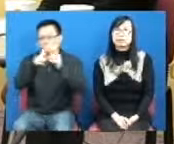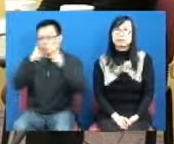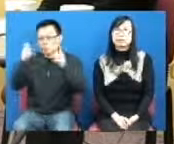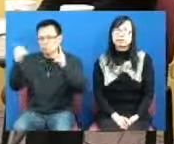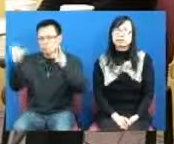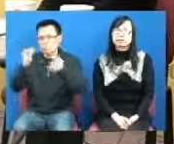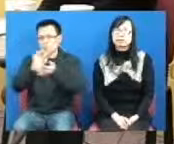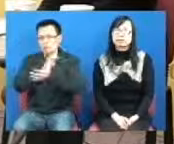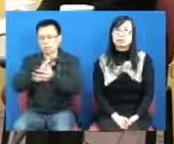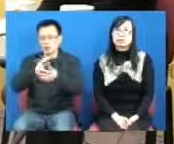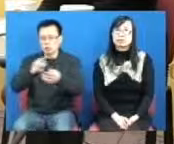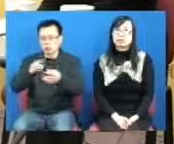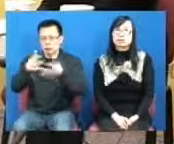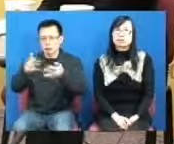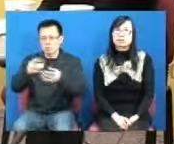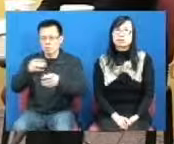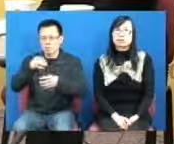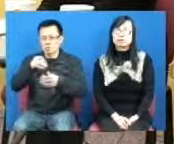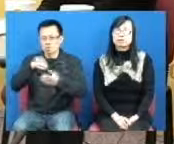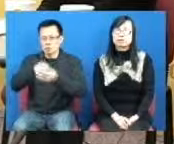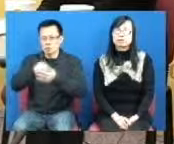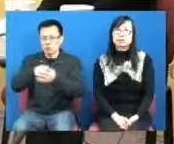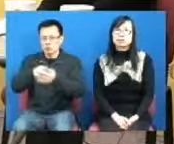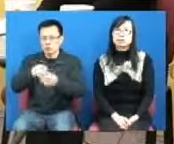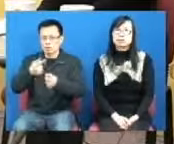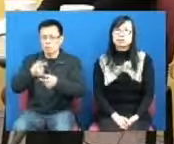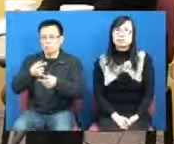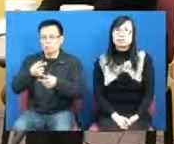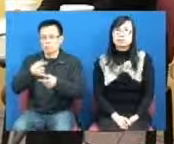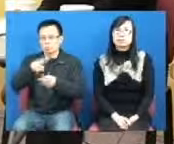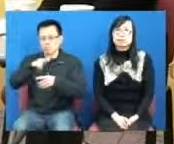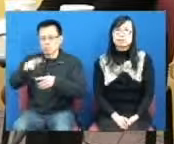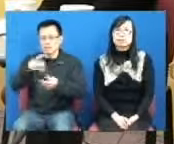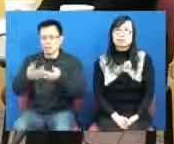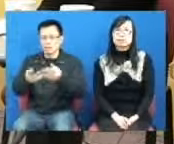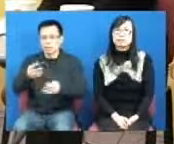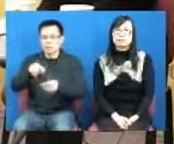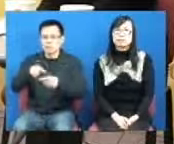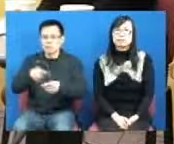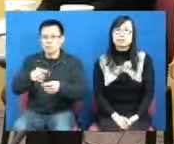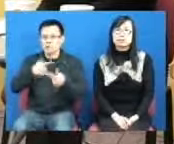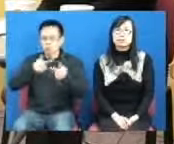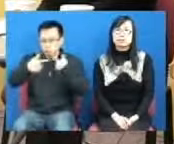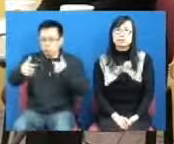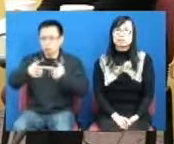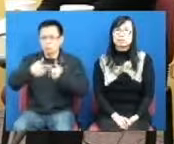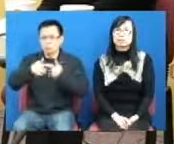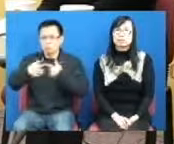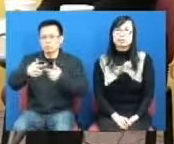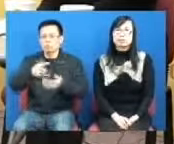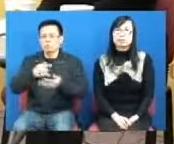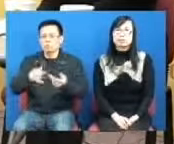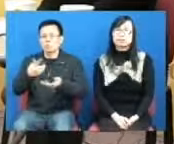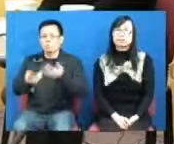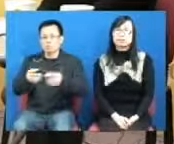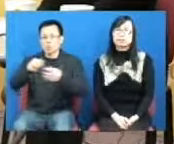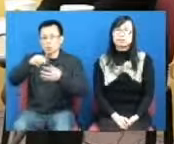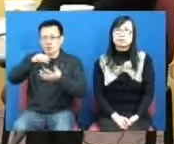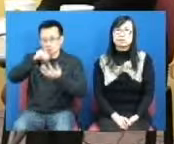職的同事他們都是可以選擇大部份可以選擇要不就是這個不就是這個NPF